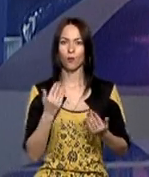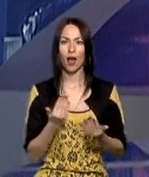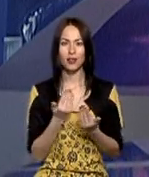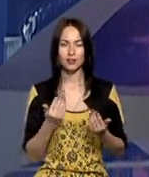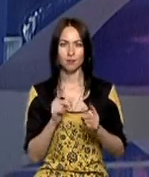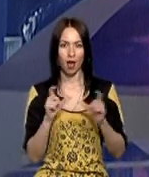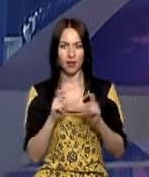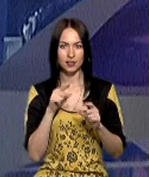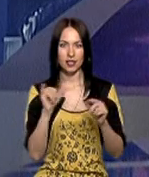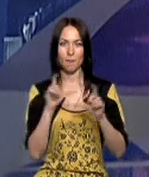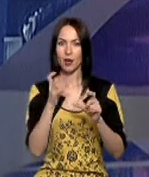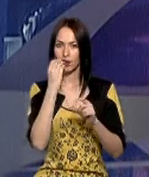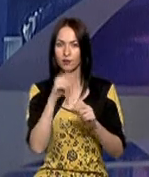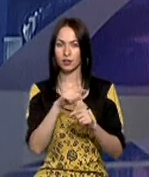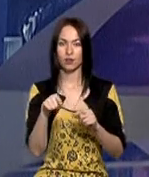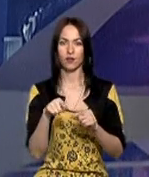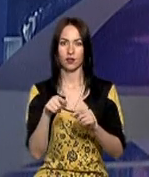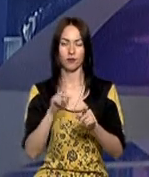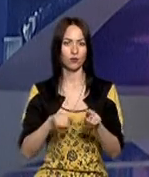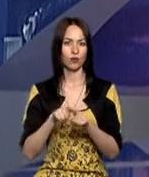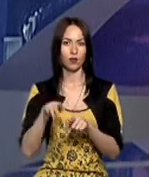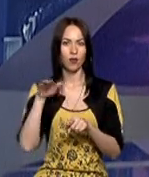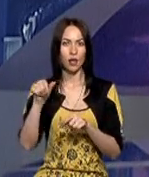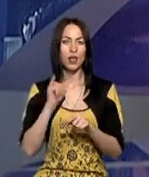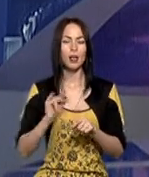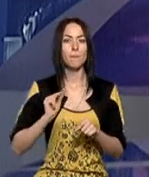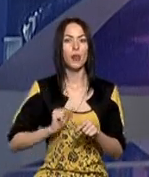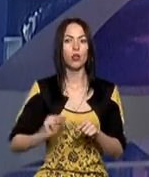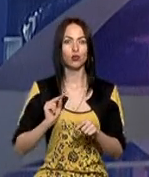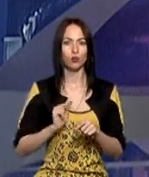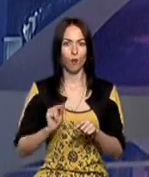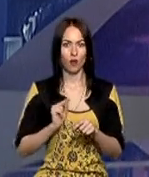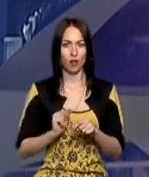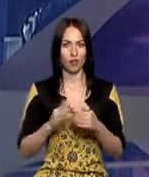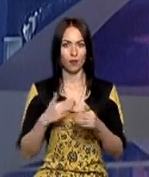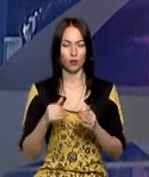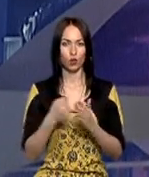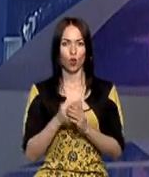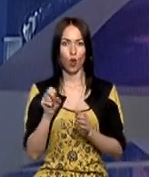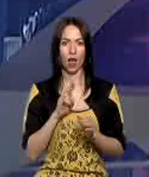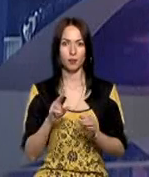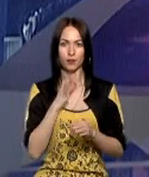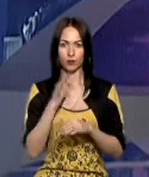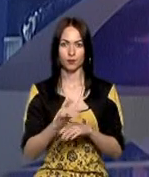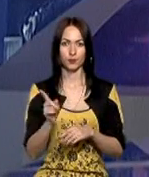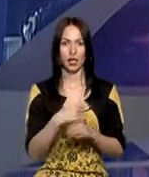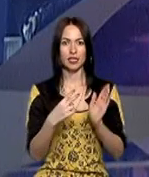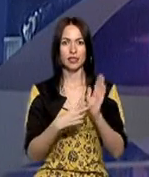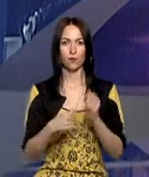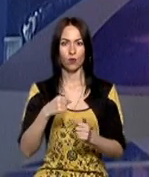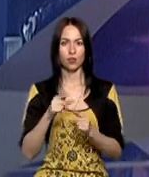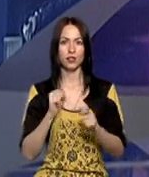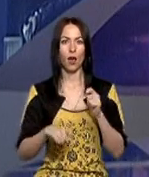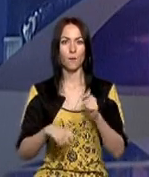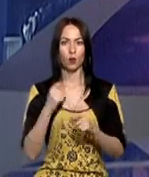квітів, які попри постановок адміну працювали, каже Грабар. До адмінвідповідальності притягнули 7 водіїв за порушення